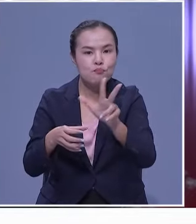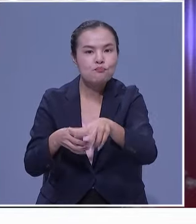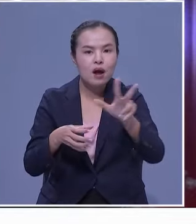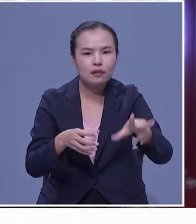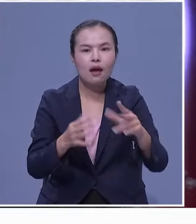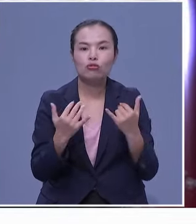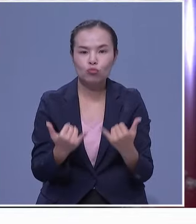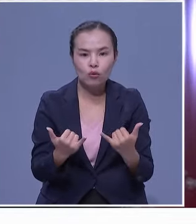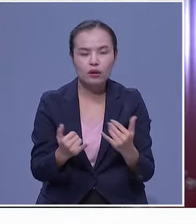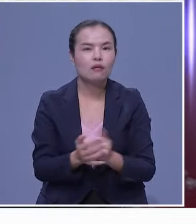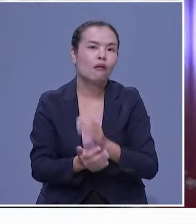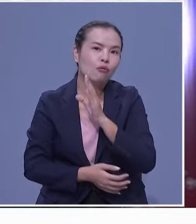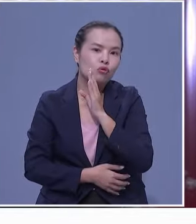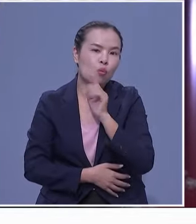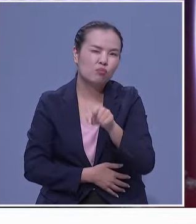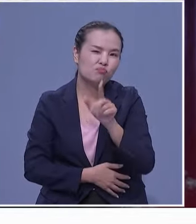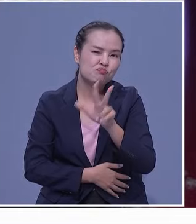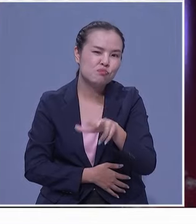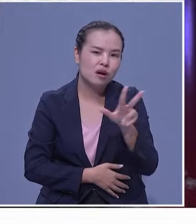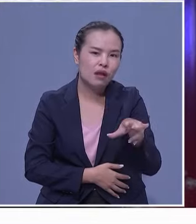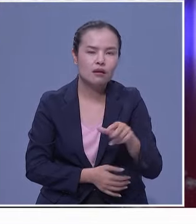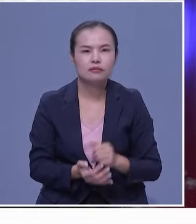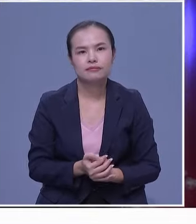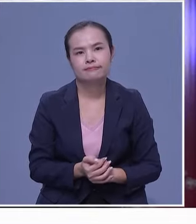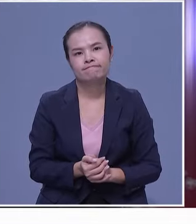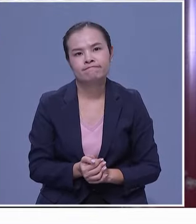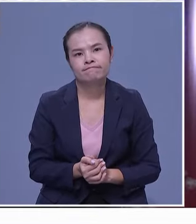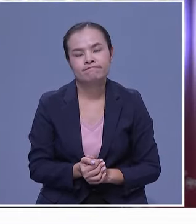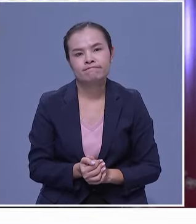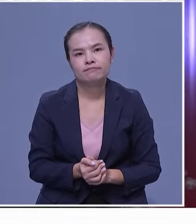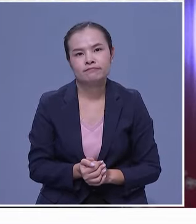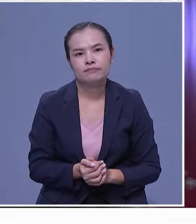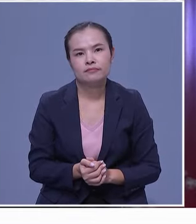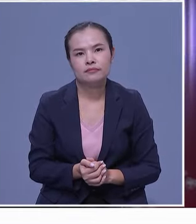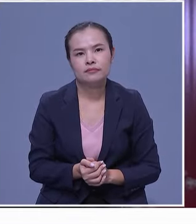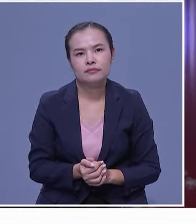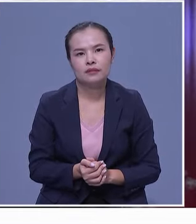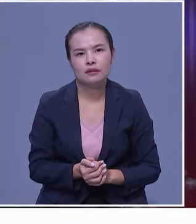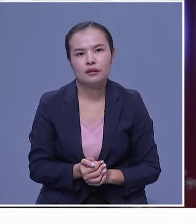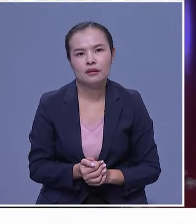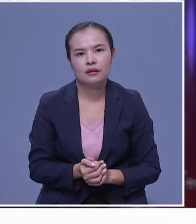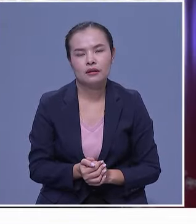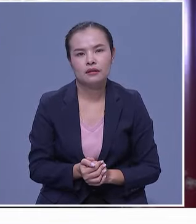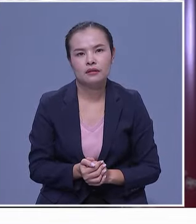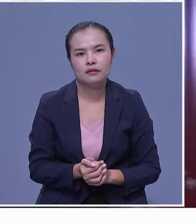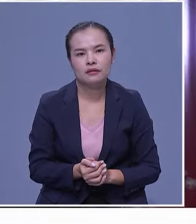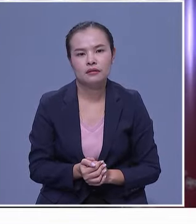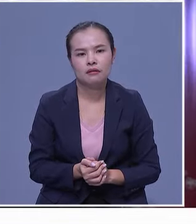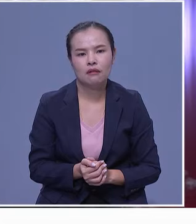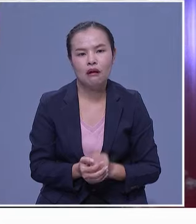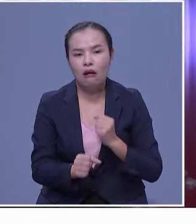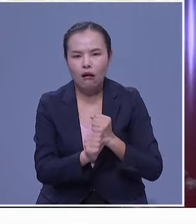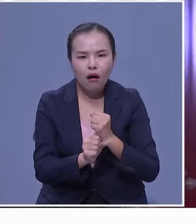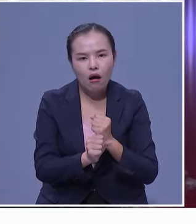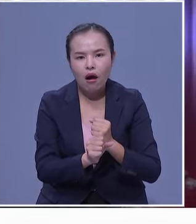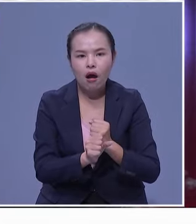ขณะนี้ด้วยถ ้ าหากว่าเพื่อไทยไม่สามารถที่จะดำเนินการตรึงกระแส